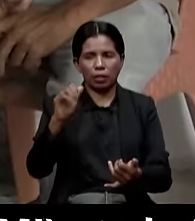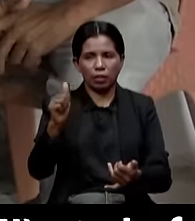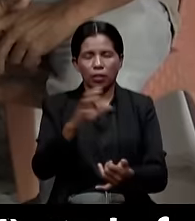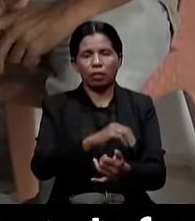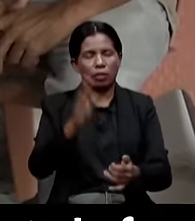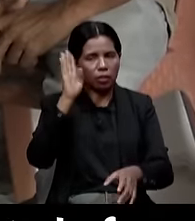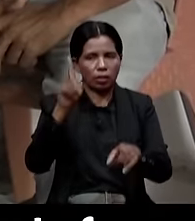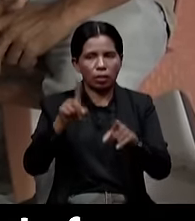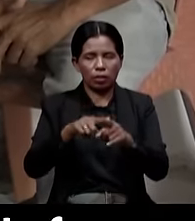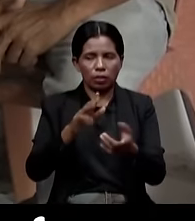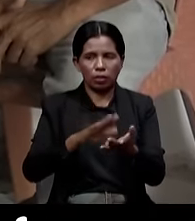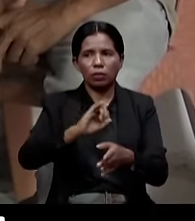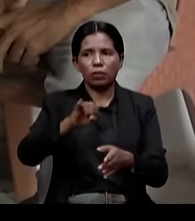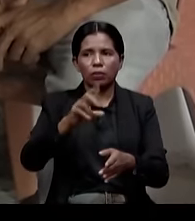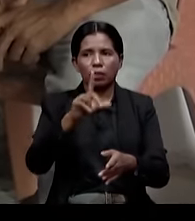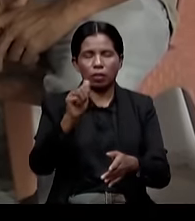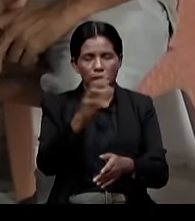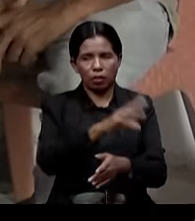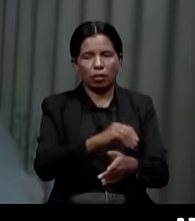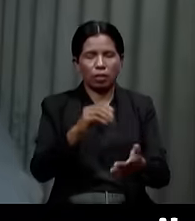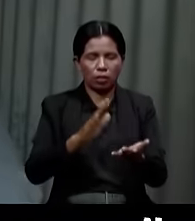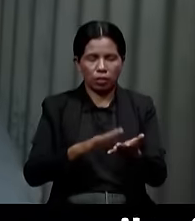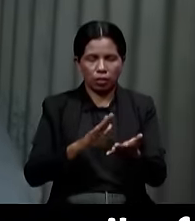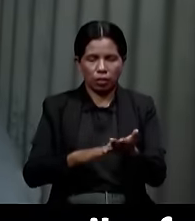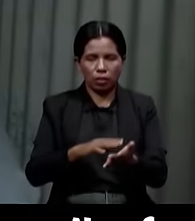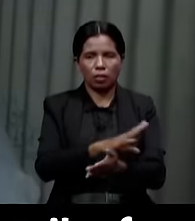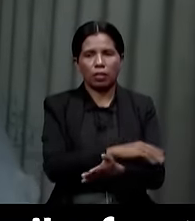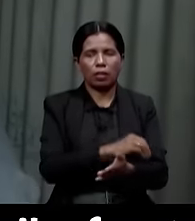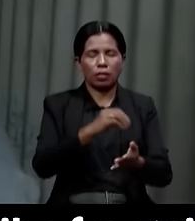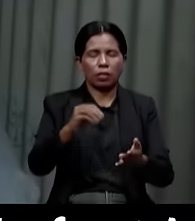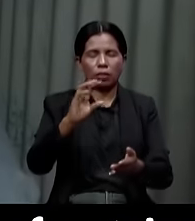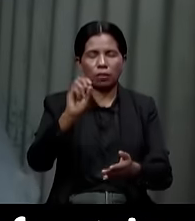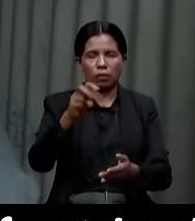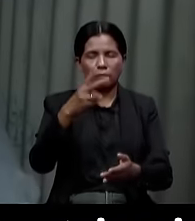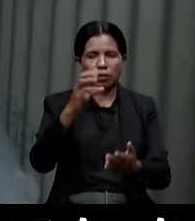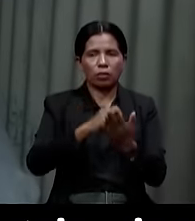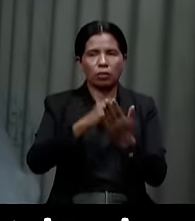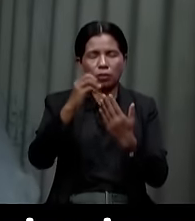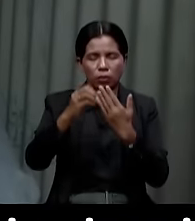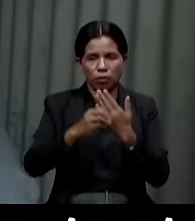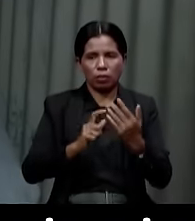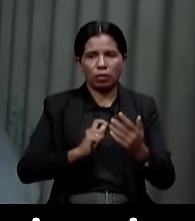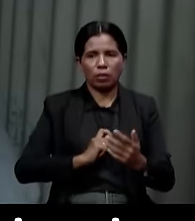Juliana maksei escola, Juliana escola ia ensino primaria 12 outubro tasitolo.